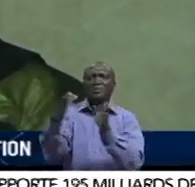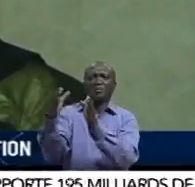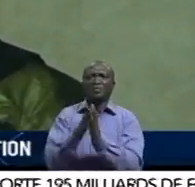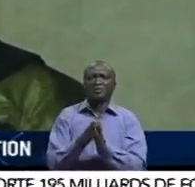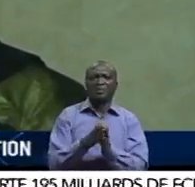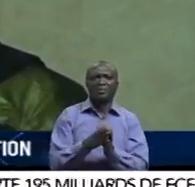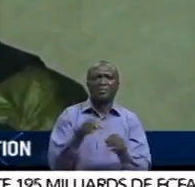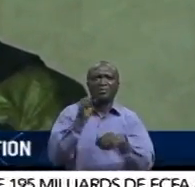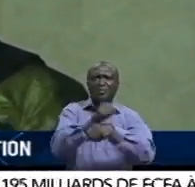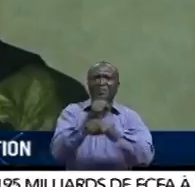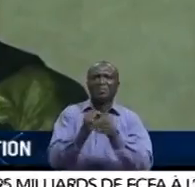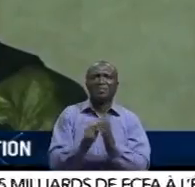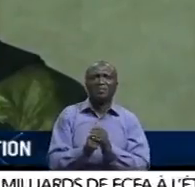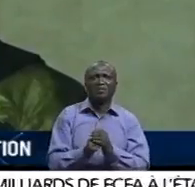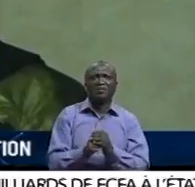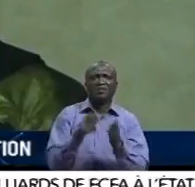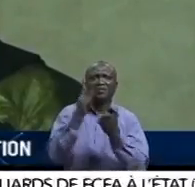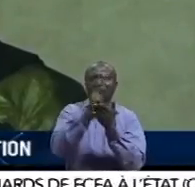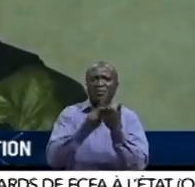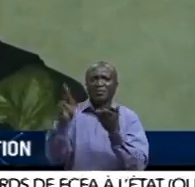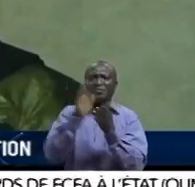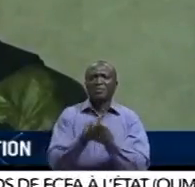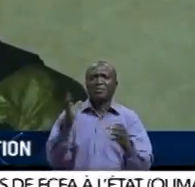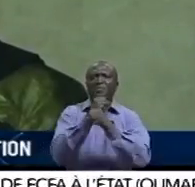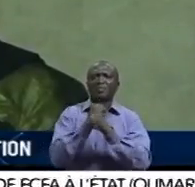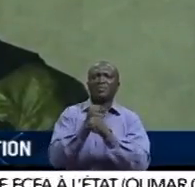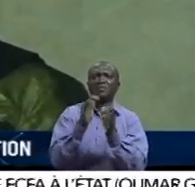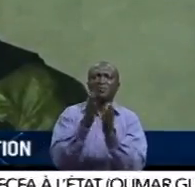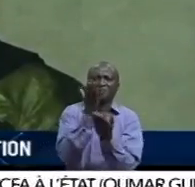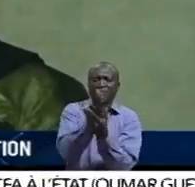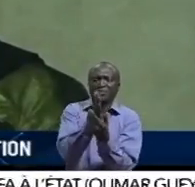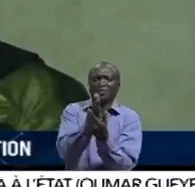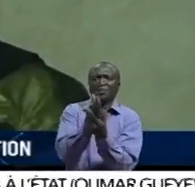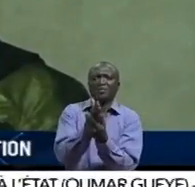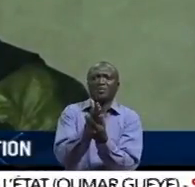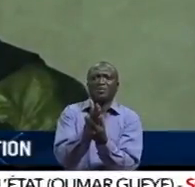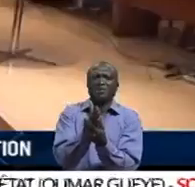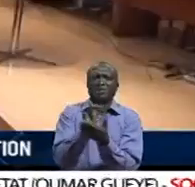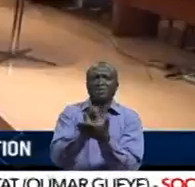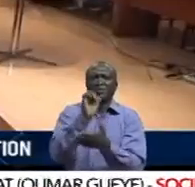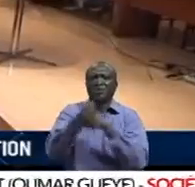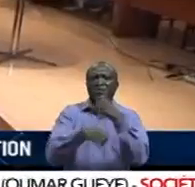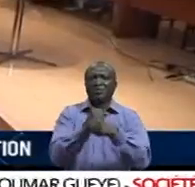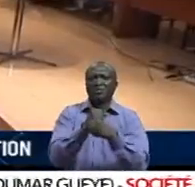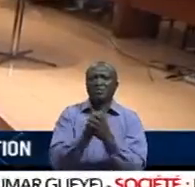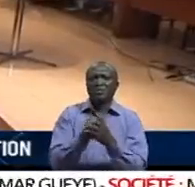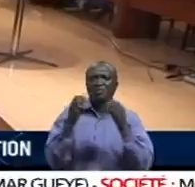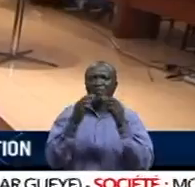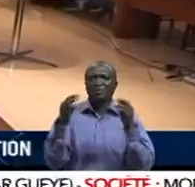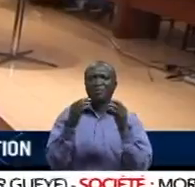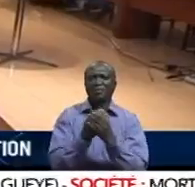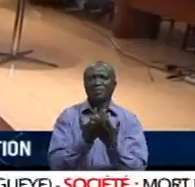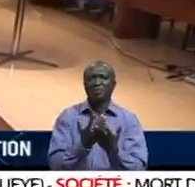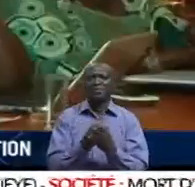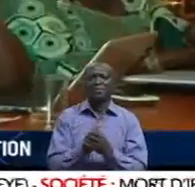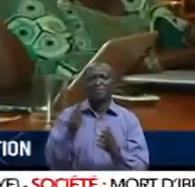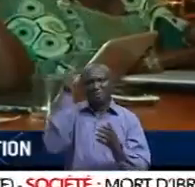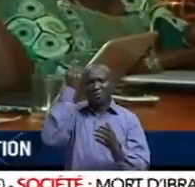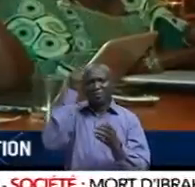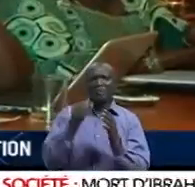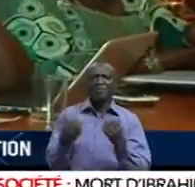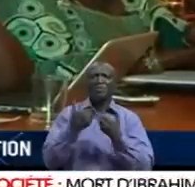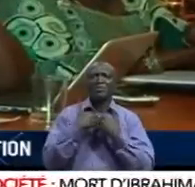à l'endroit de toutes les parties prenantes de ce document et c'est un je important dans la mesure où le gouvernement a